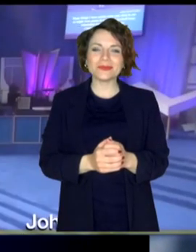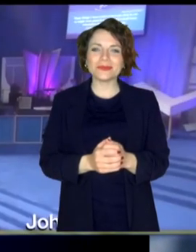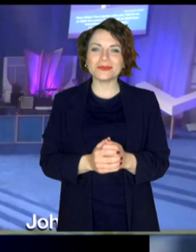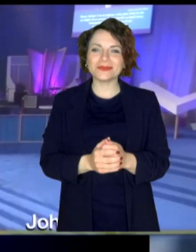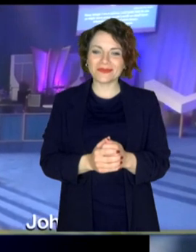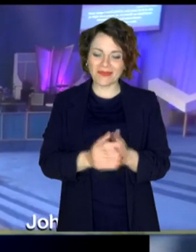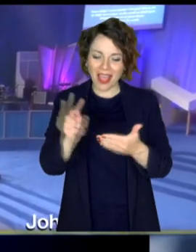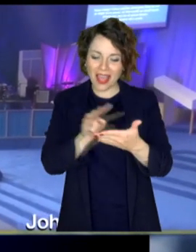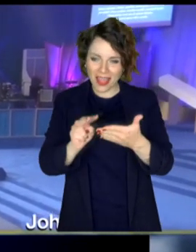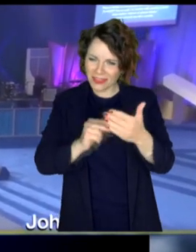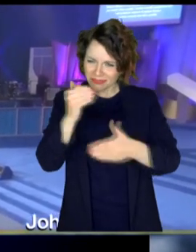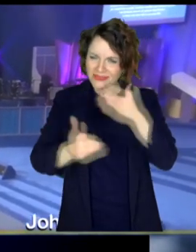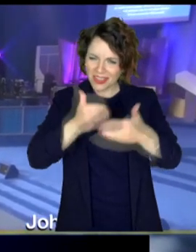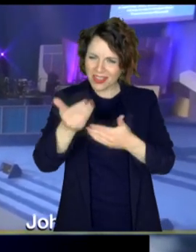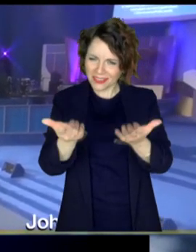Leggete il resto.